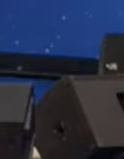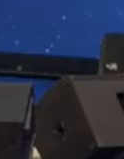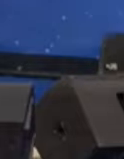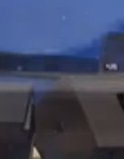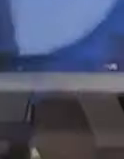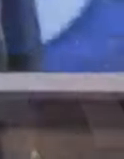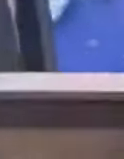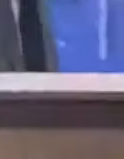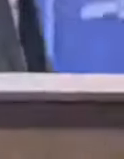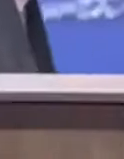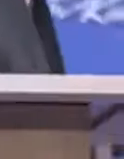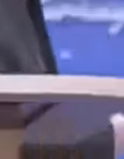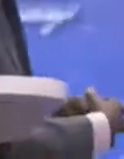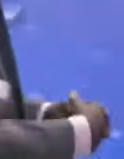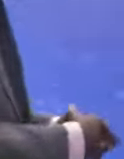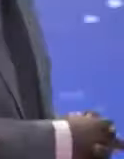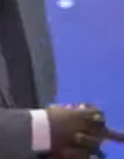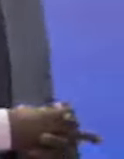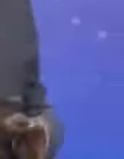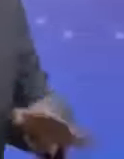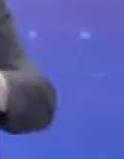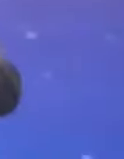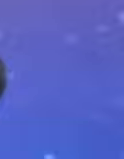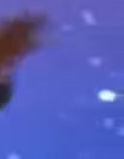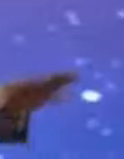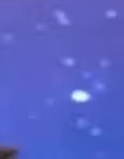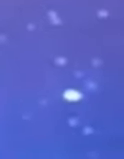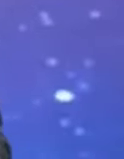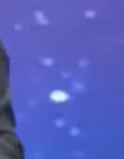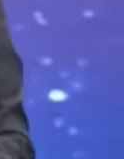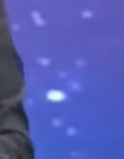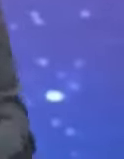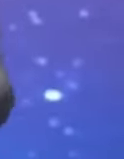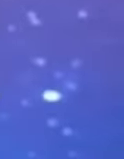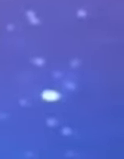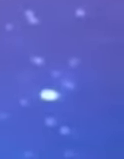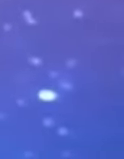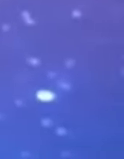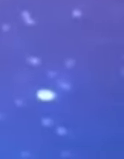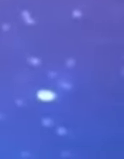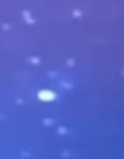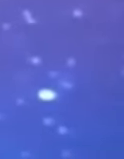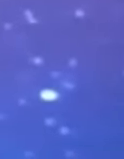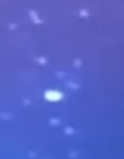péch notoi éta des gens qui